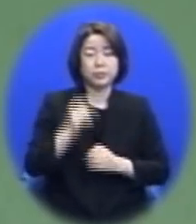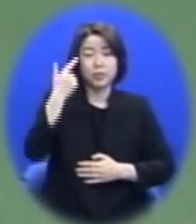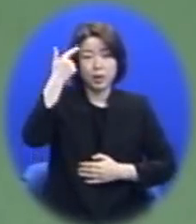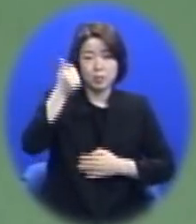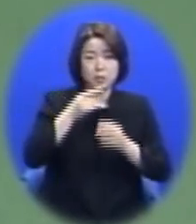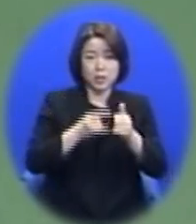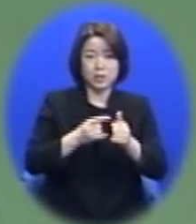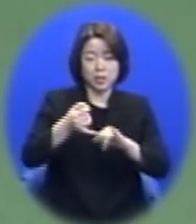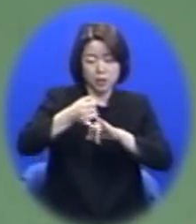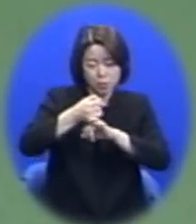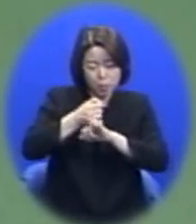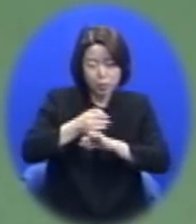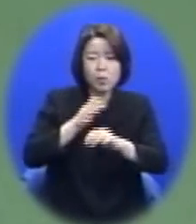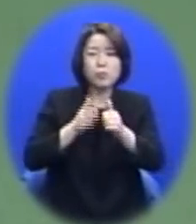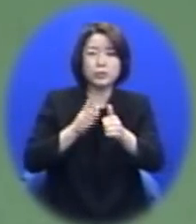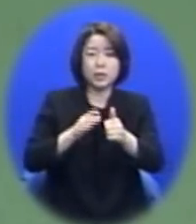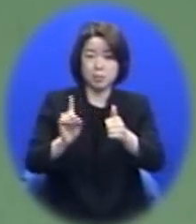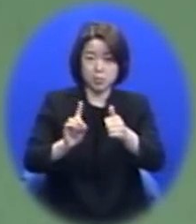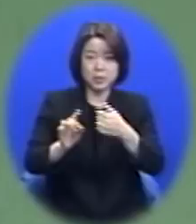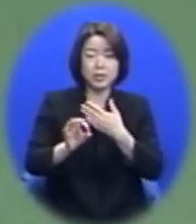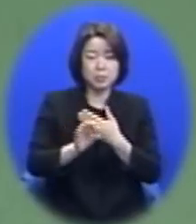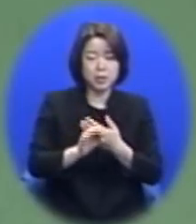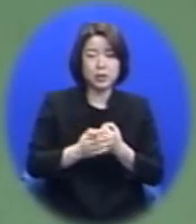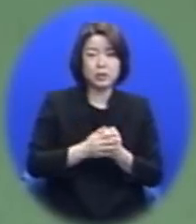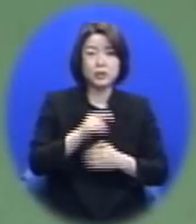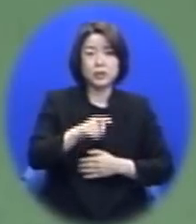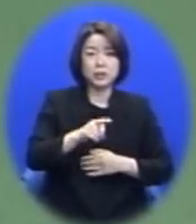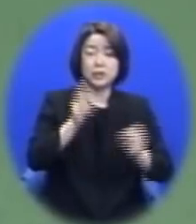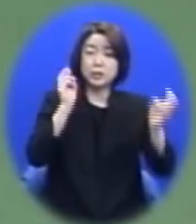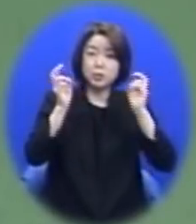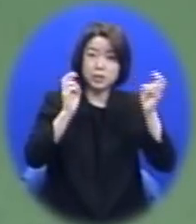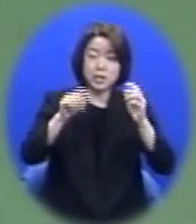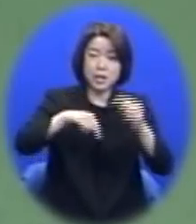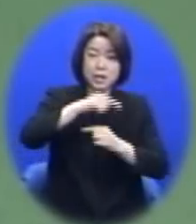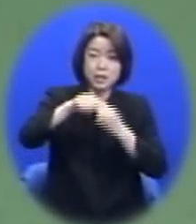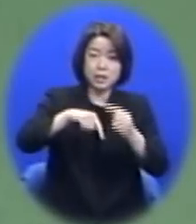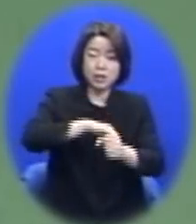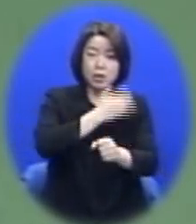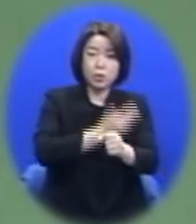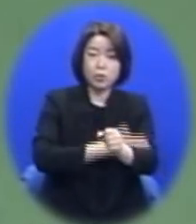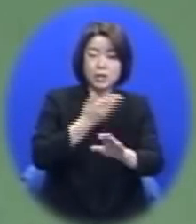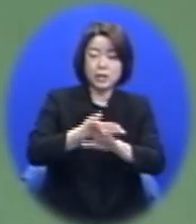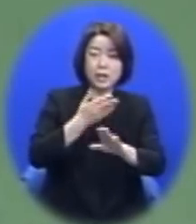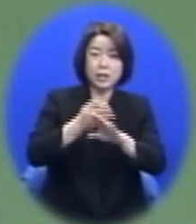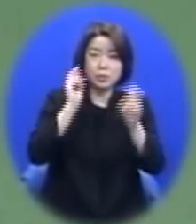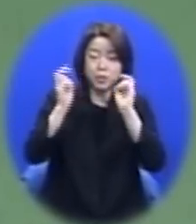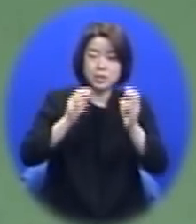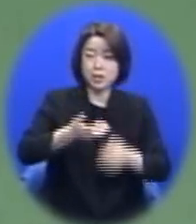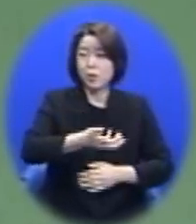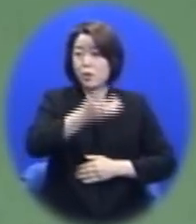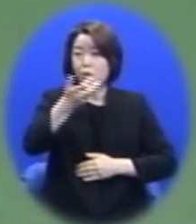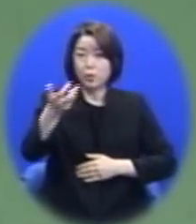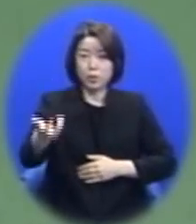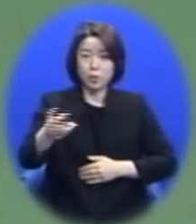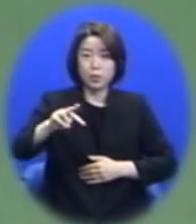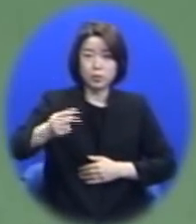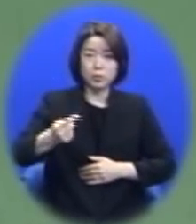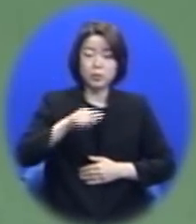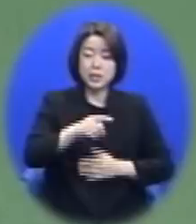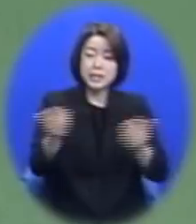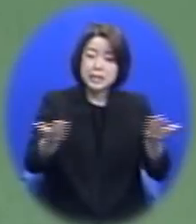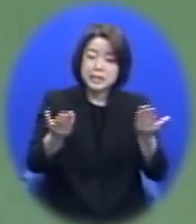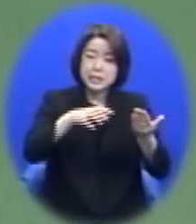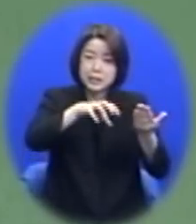목사님께 꼭 부탁드리고 싶은 것은 이 회사의 경영권이 다른 회사로 넘어가더라도 이 직장